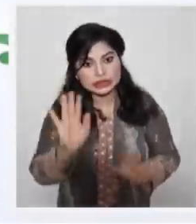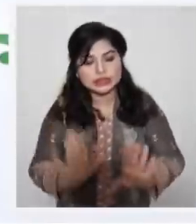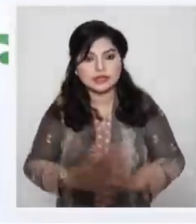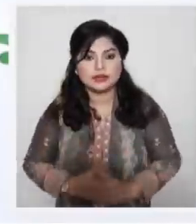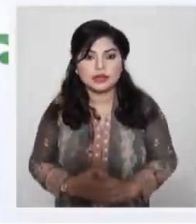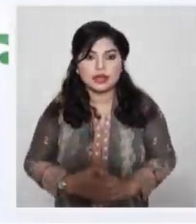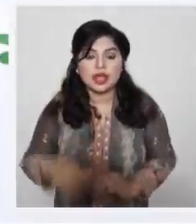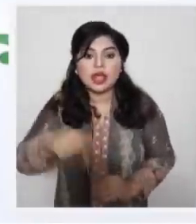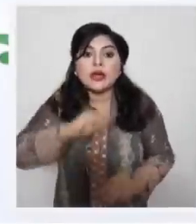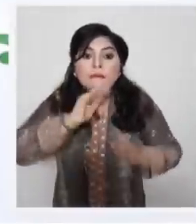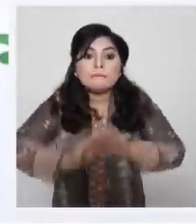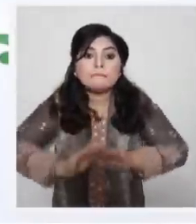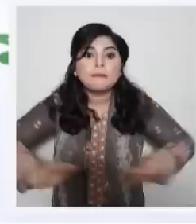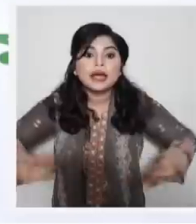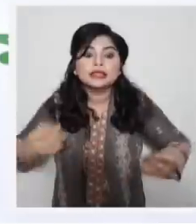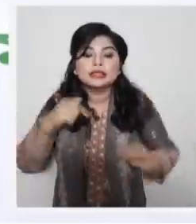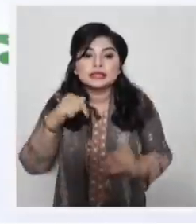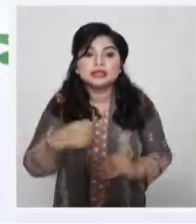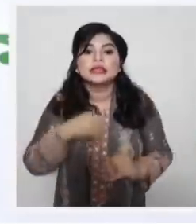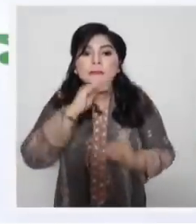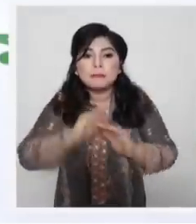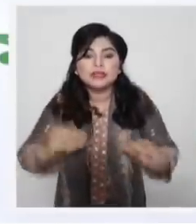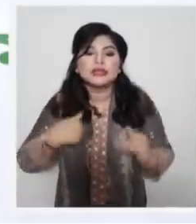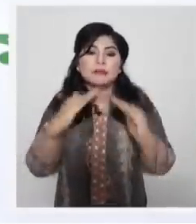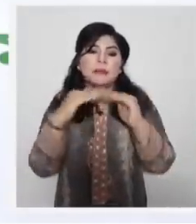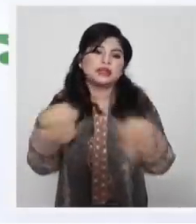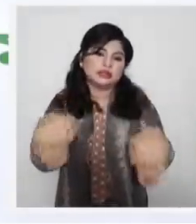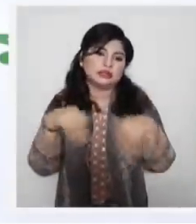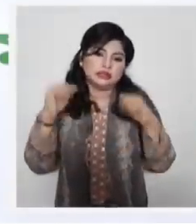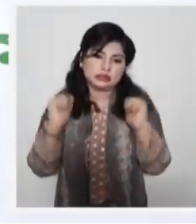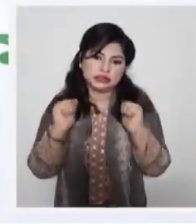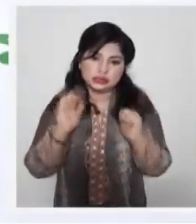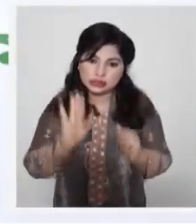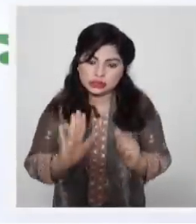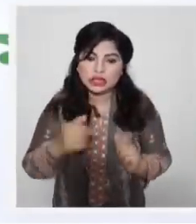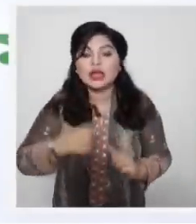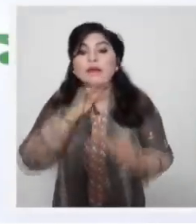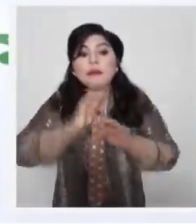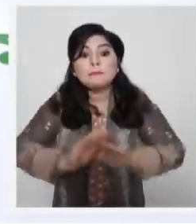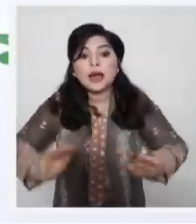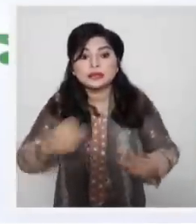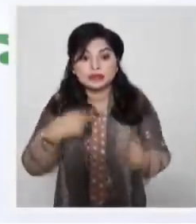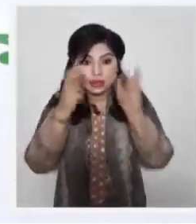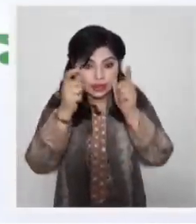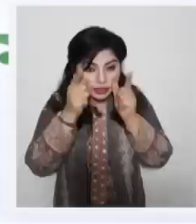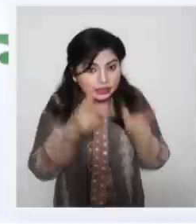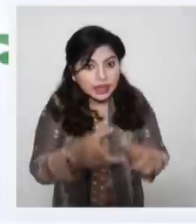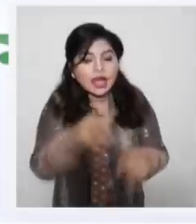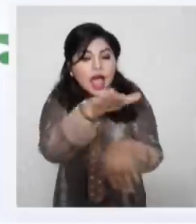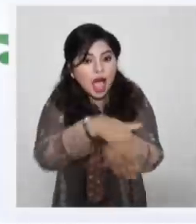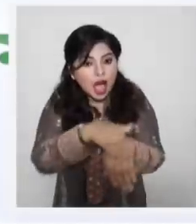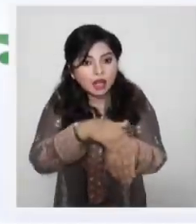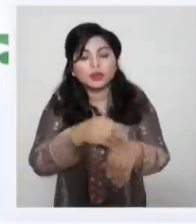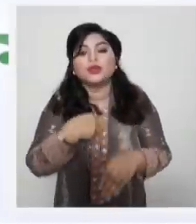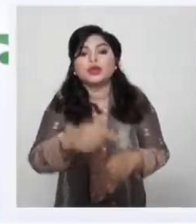করোনা ভাইরাস থেকে। আরেকটি বিষয়ে সবার দৃষ্টি আকর্ষণ করতে চাই, আমাদের শিশুরা বাড়িতে অনেক দিন ধরেই